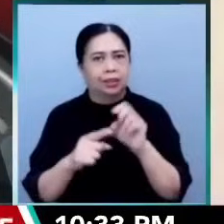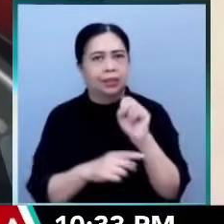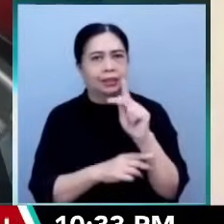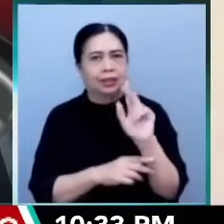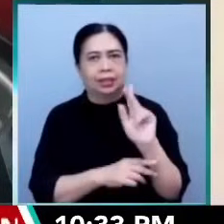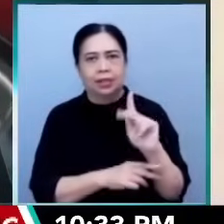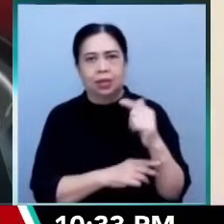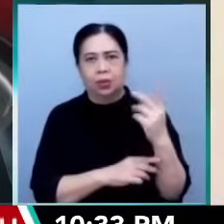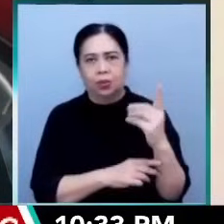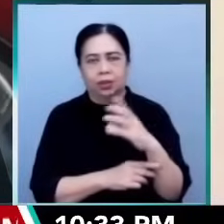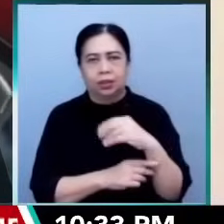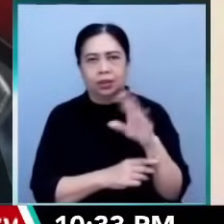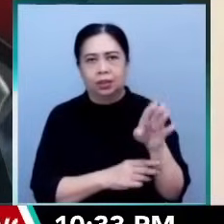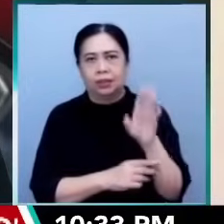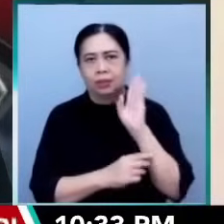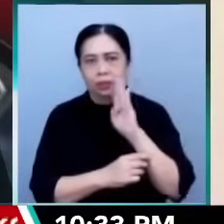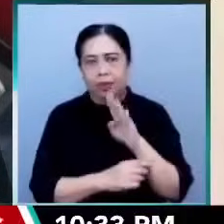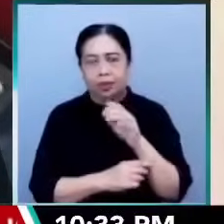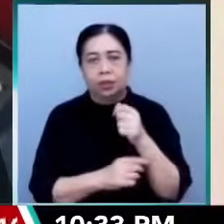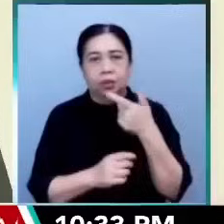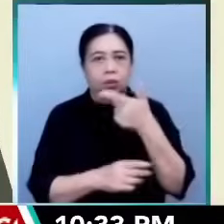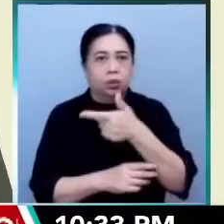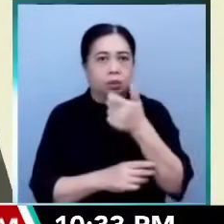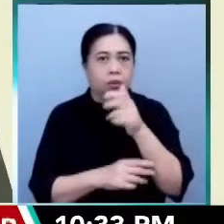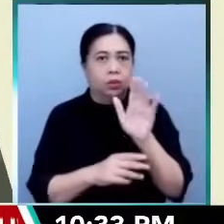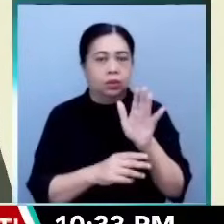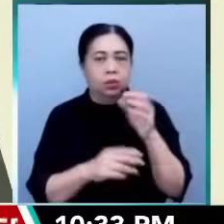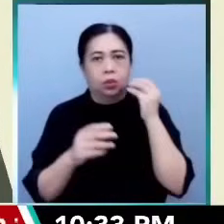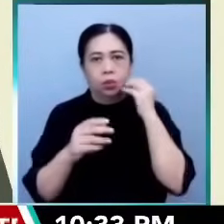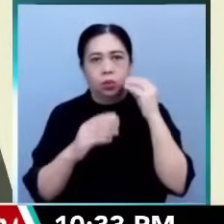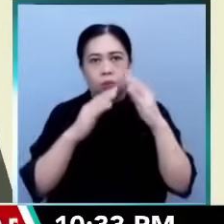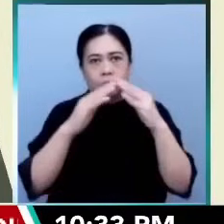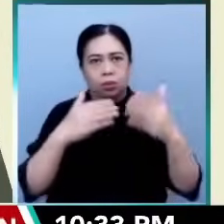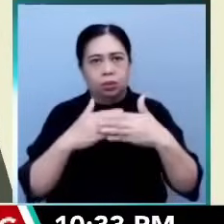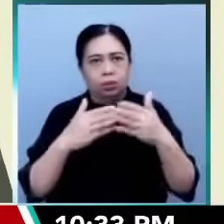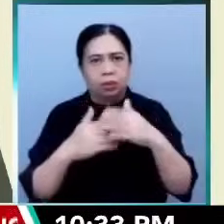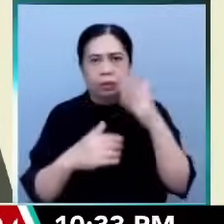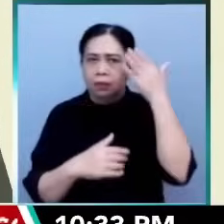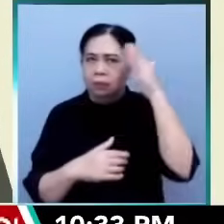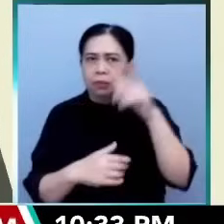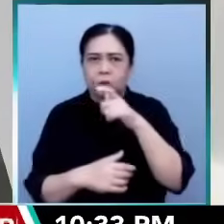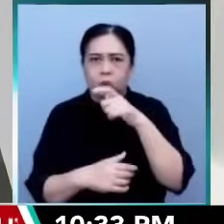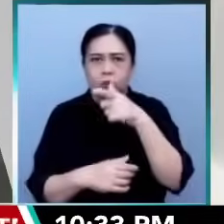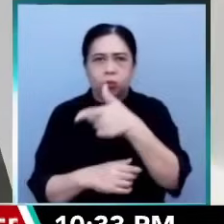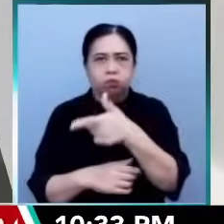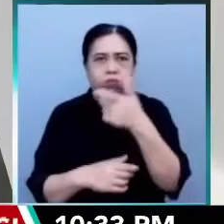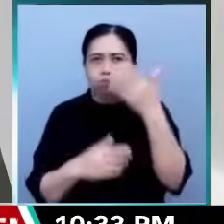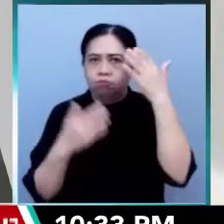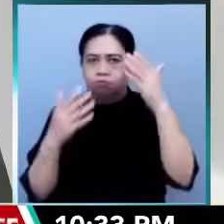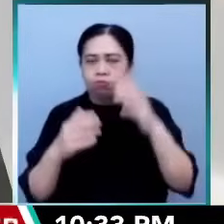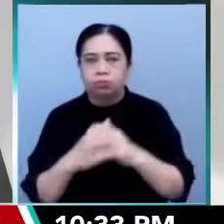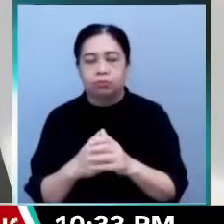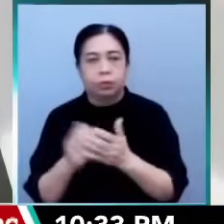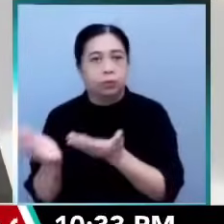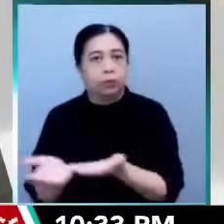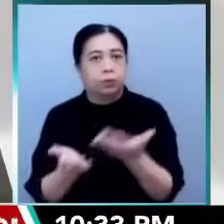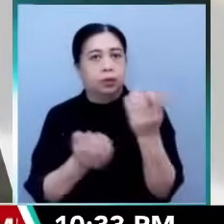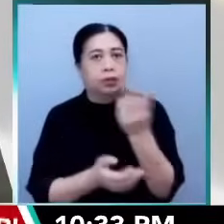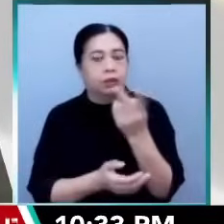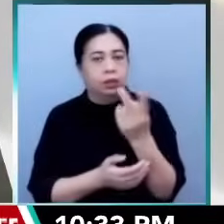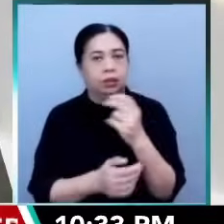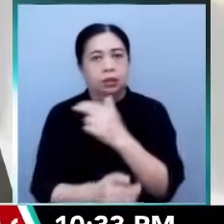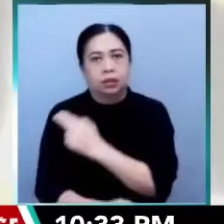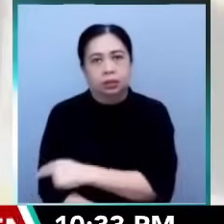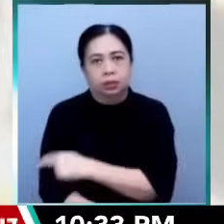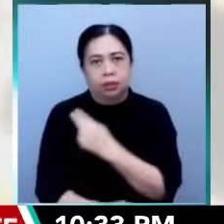kanyang kapatid sa pamamaril sa kanilang bahay ng dalawang hindi pa nakikilalang salarin. Dinala ang magkapatid sa pagamutan